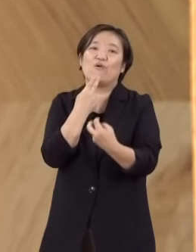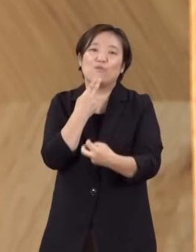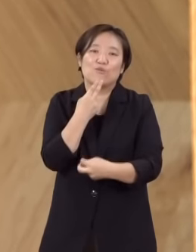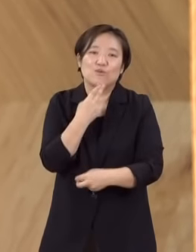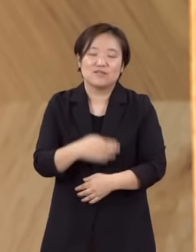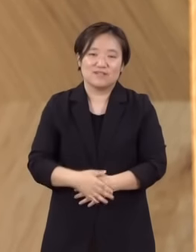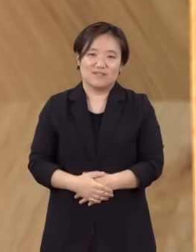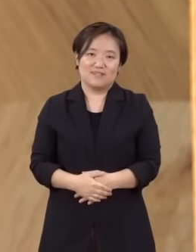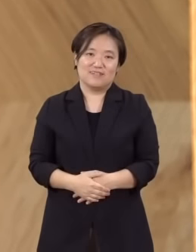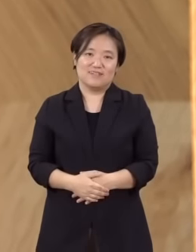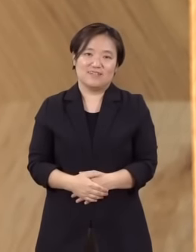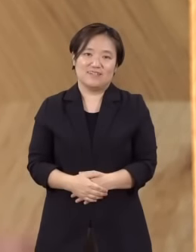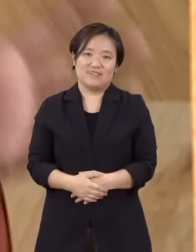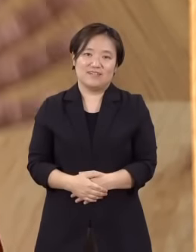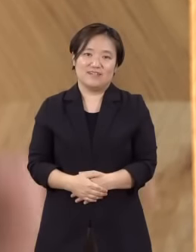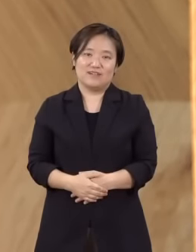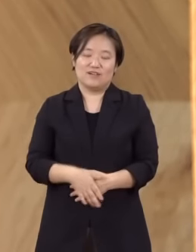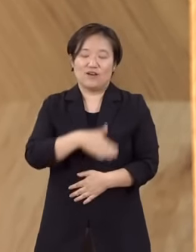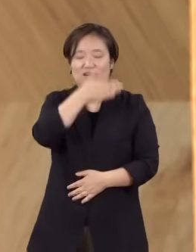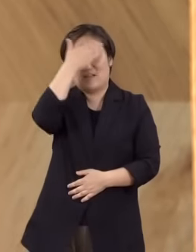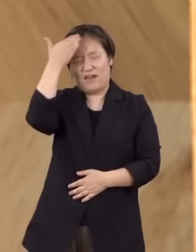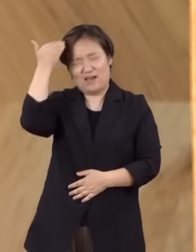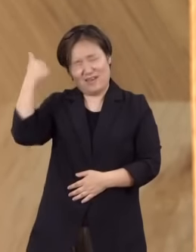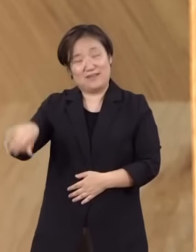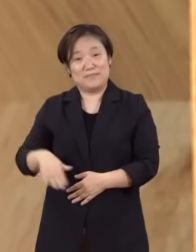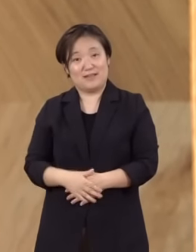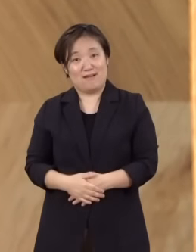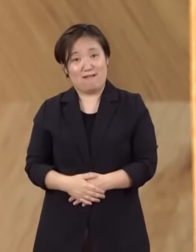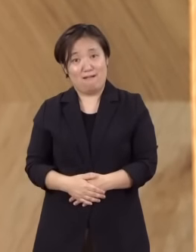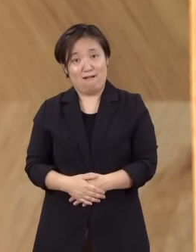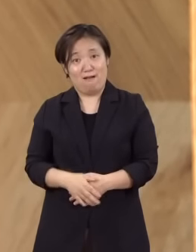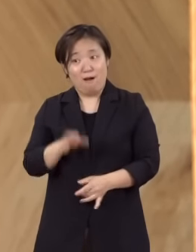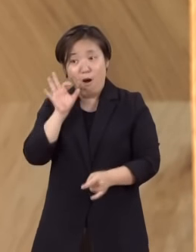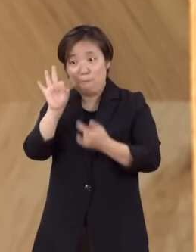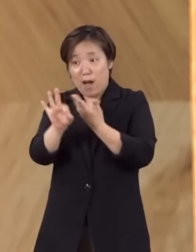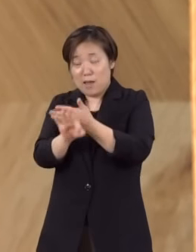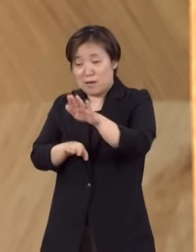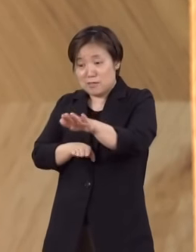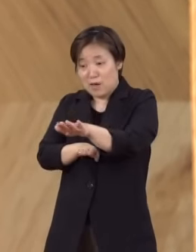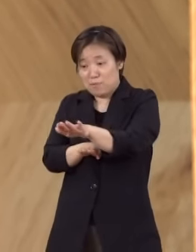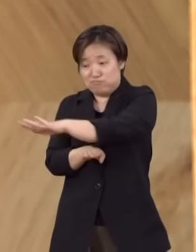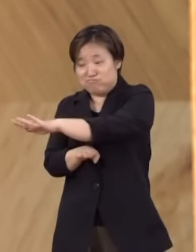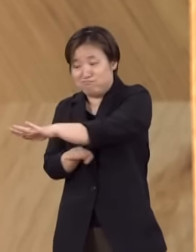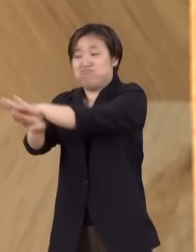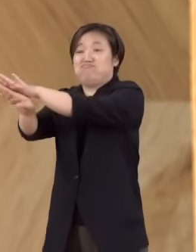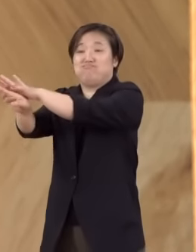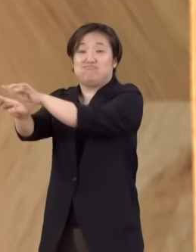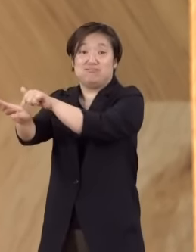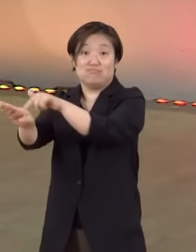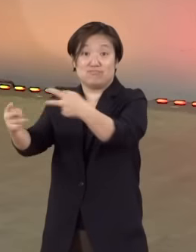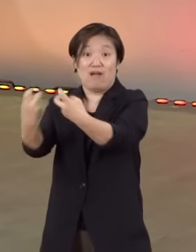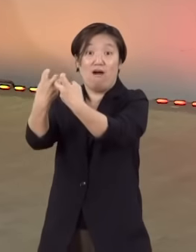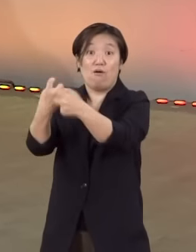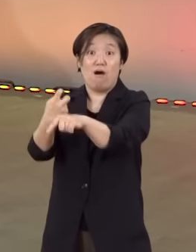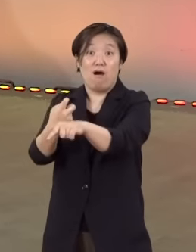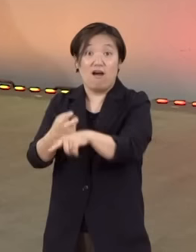아이고 큰일 내 뻔했다 그러다 뒤에 차 오다가 그거 이제 충돌 나면 이거 어떡해요